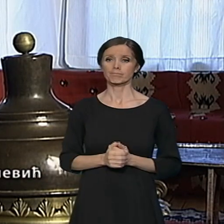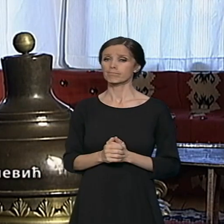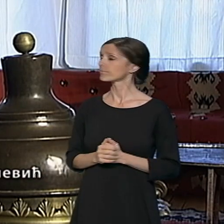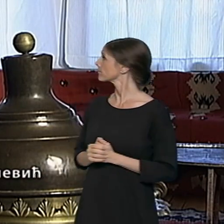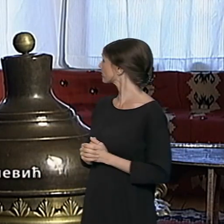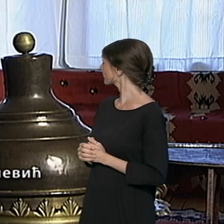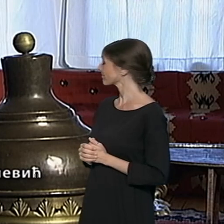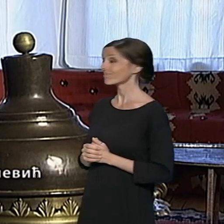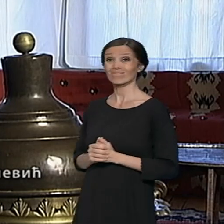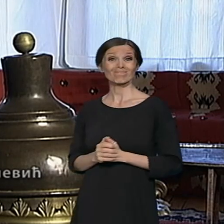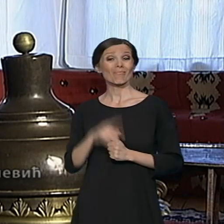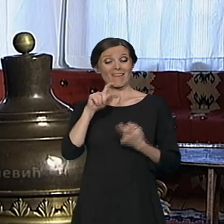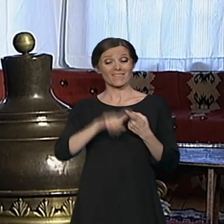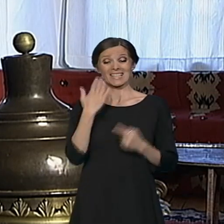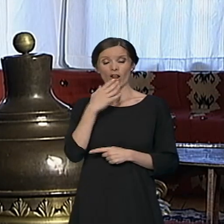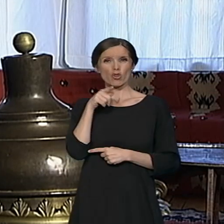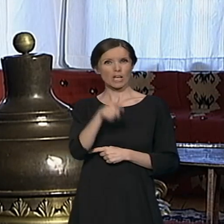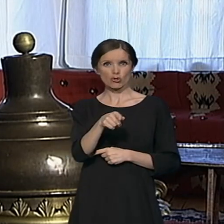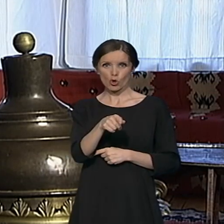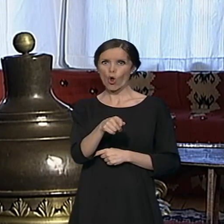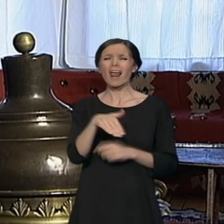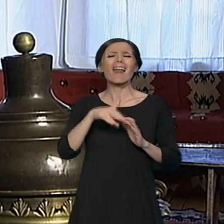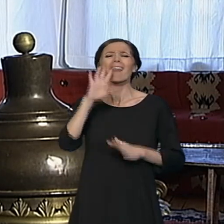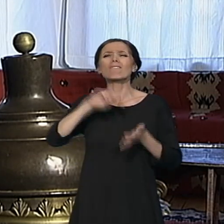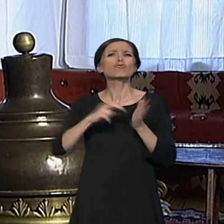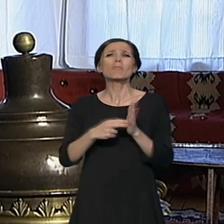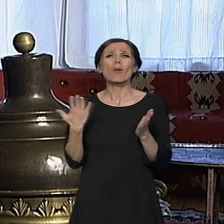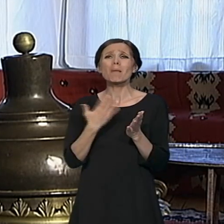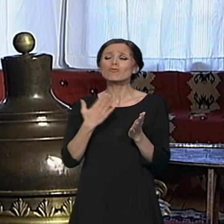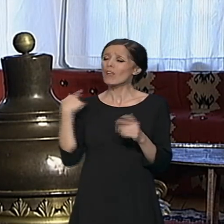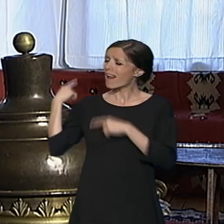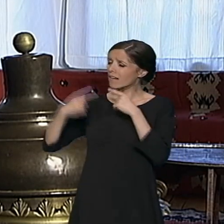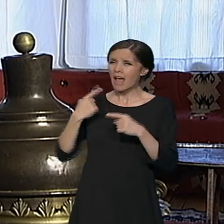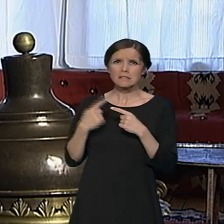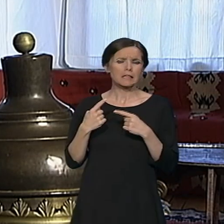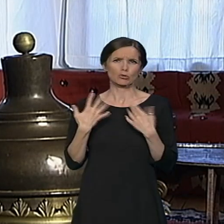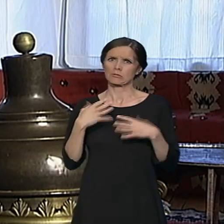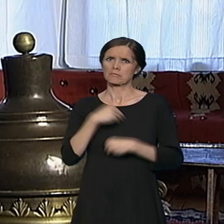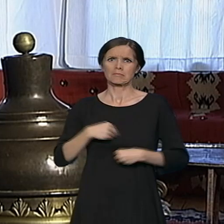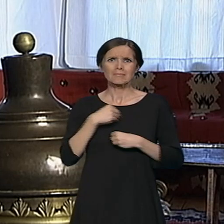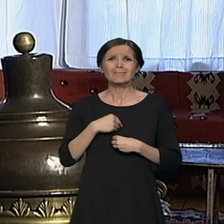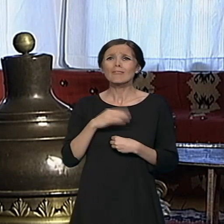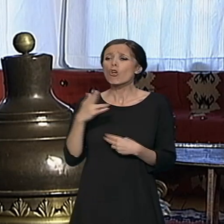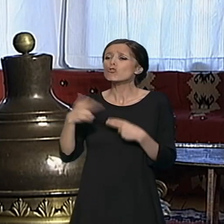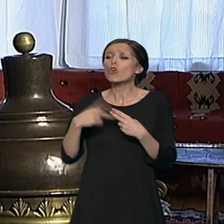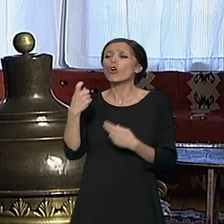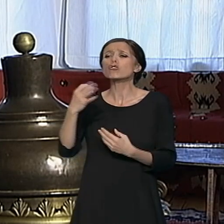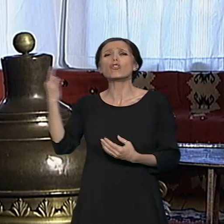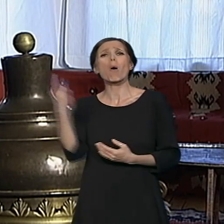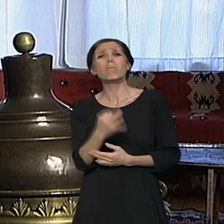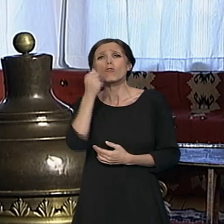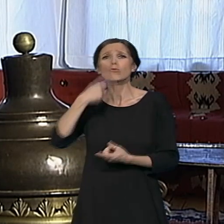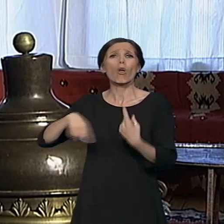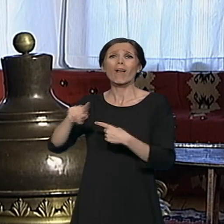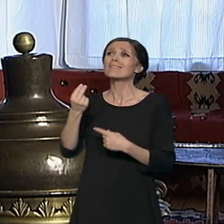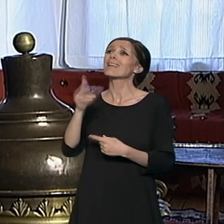nasleđe koje je bilo katastrofno, dakle skoro 100% nepismenost. Na početku 20. veka